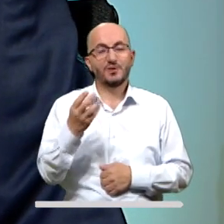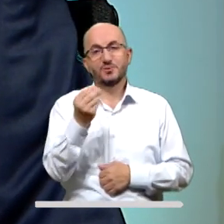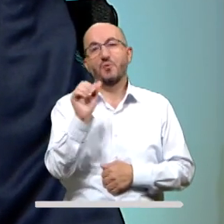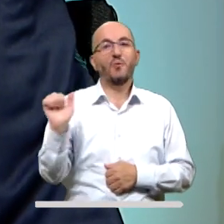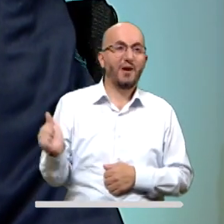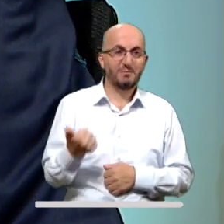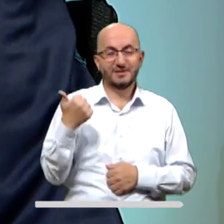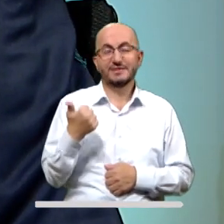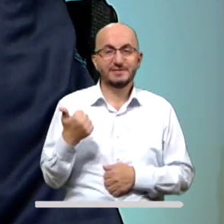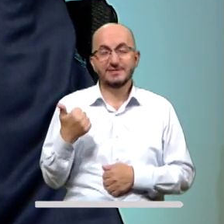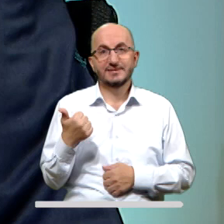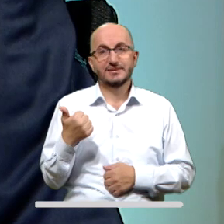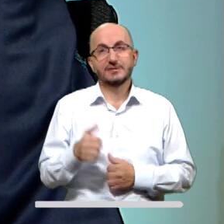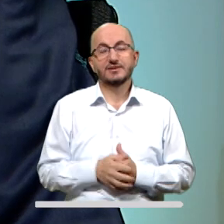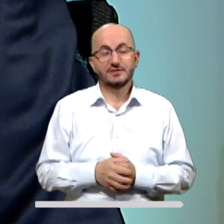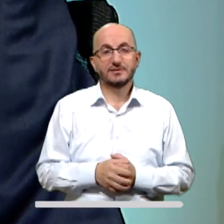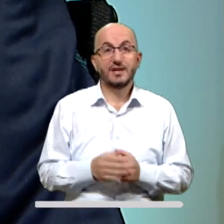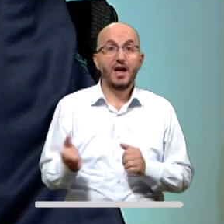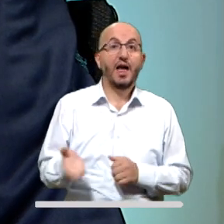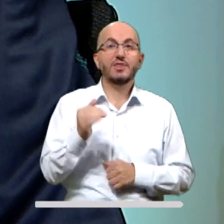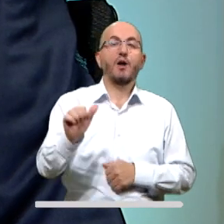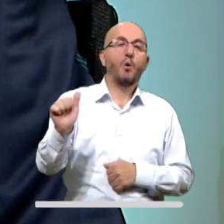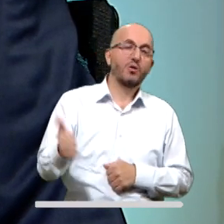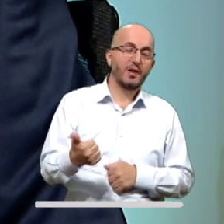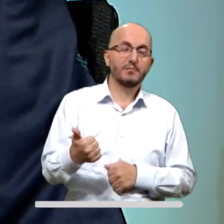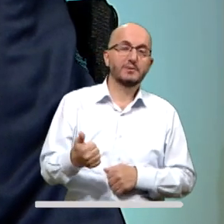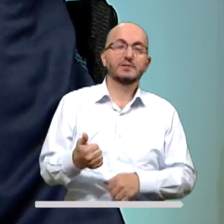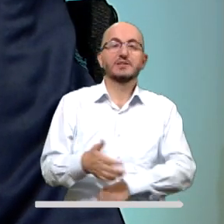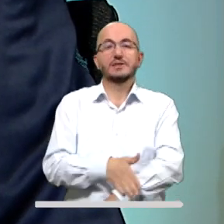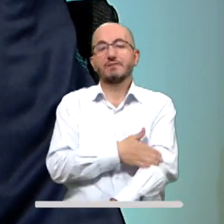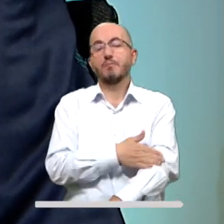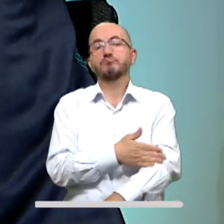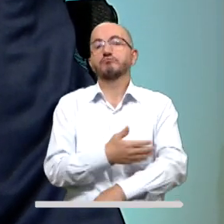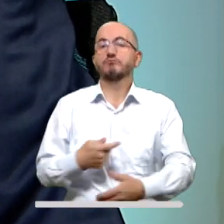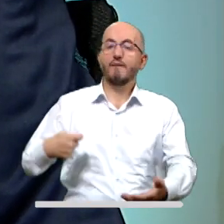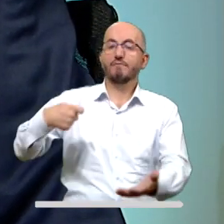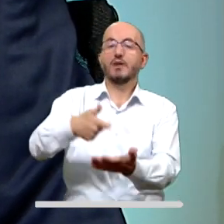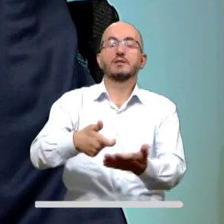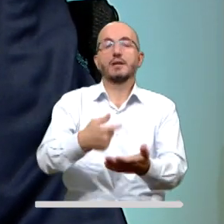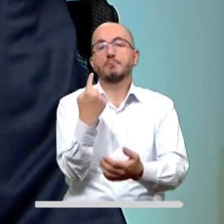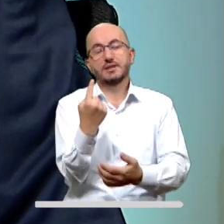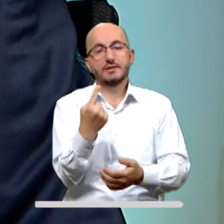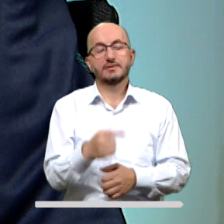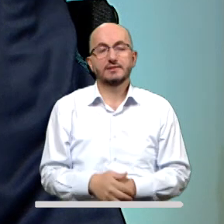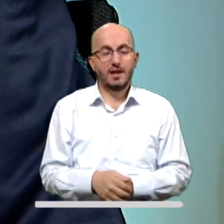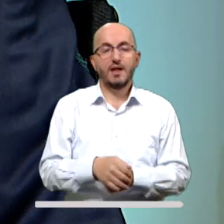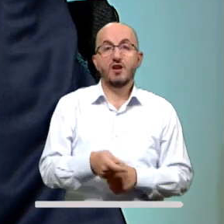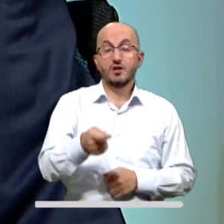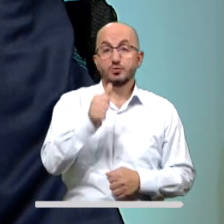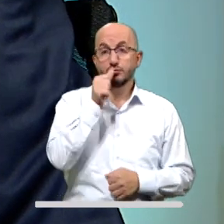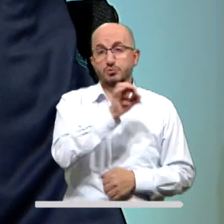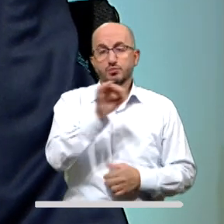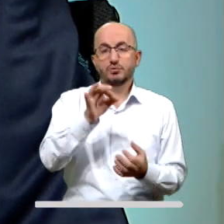doğru. Diyelim. Yani en önemli sadakalardan birisi de hakikaten